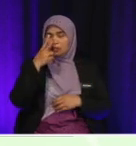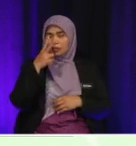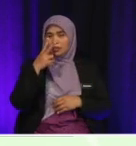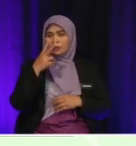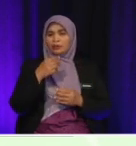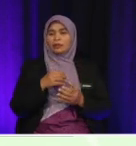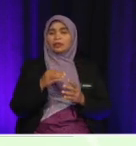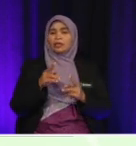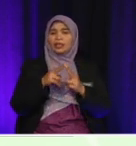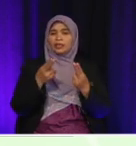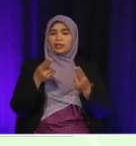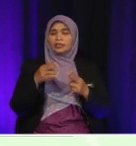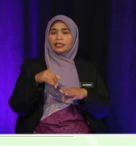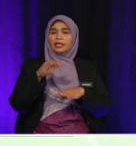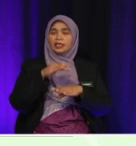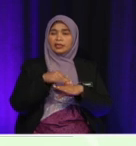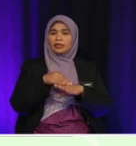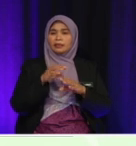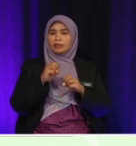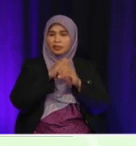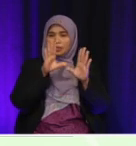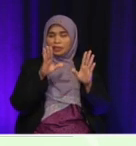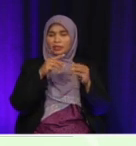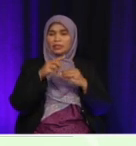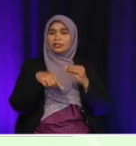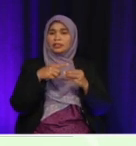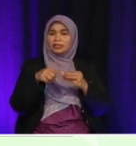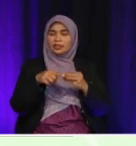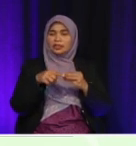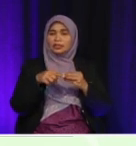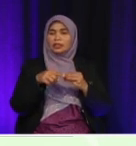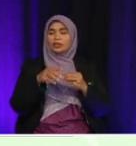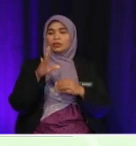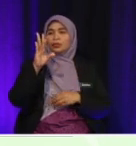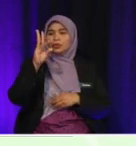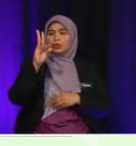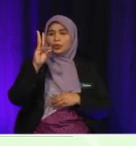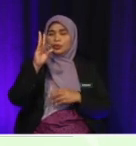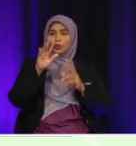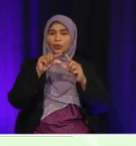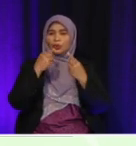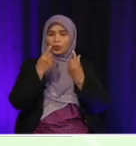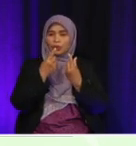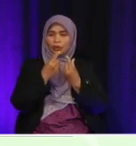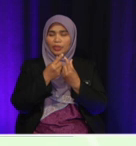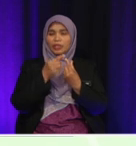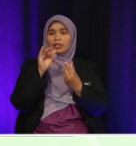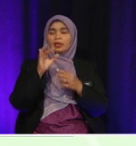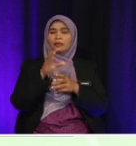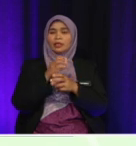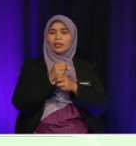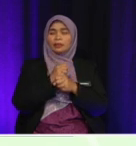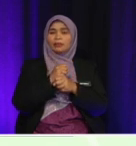ini hadis di atas menjelaskan tentang tu an yang mendapat